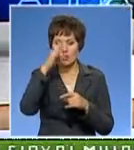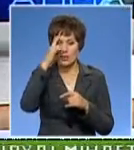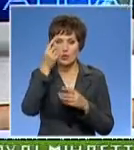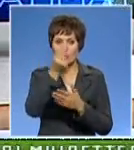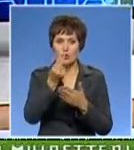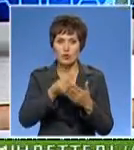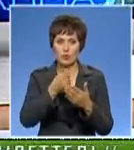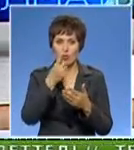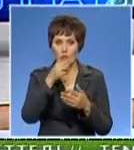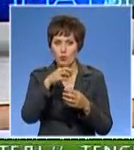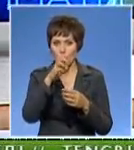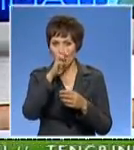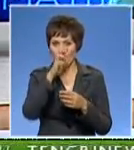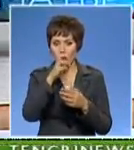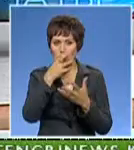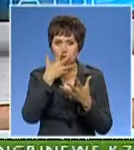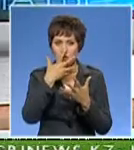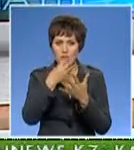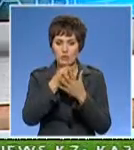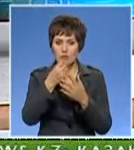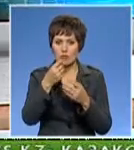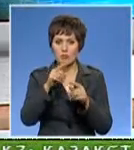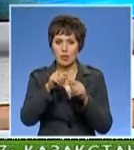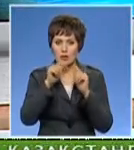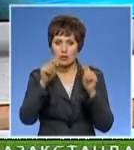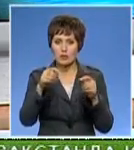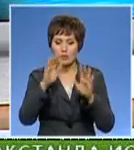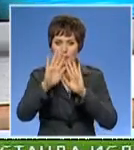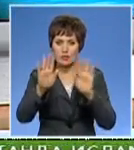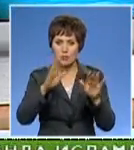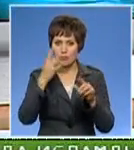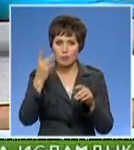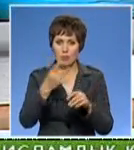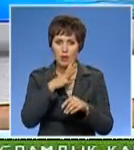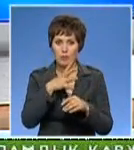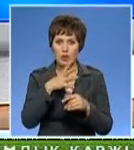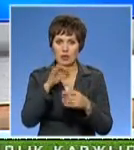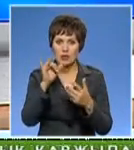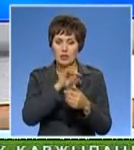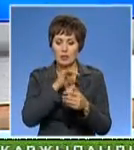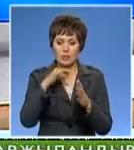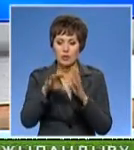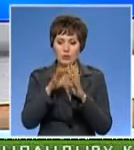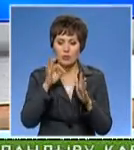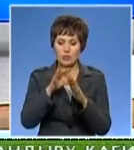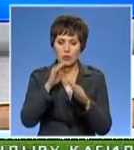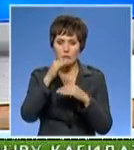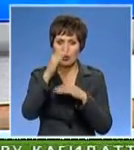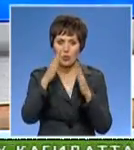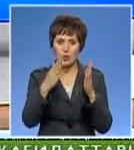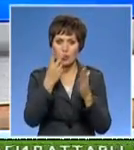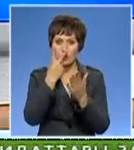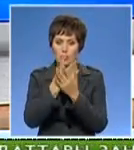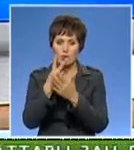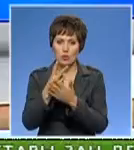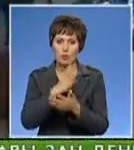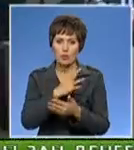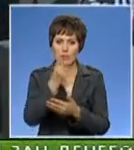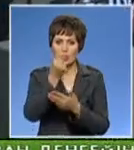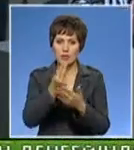өмірінде бірінші рет көрме ұйымдастырды. Алматылық өнерсүйер қауымның назарына ол ең таңдамалы туындыларын тарту етіпті.